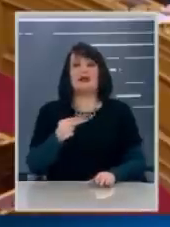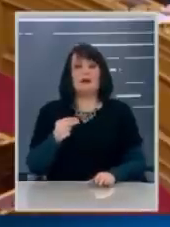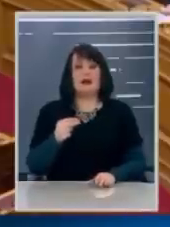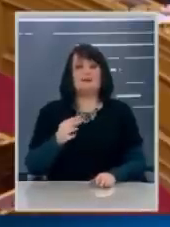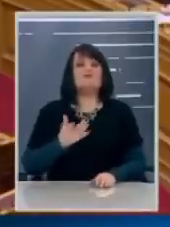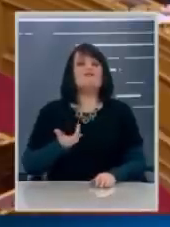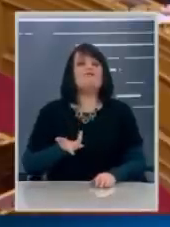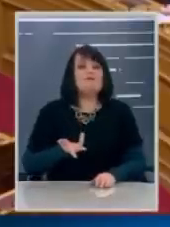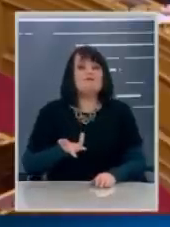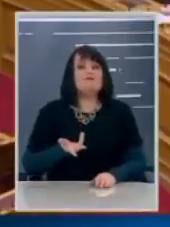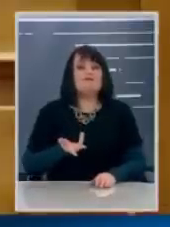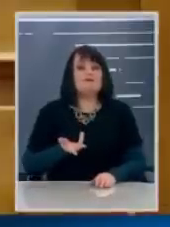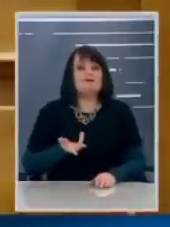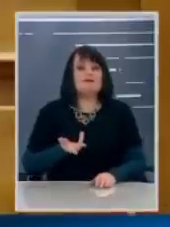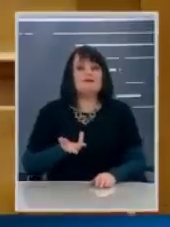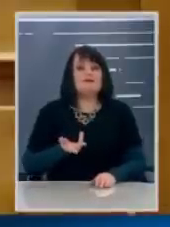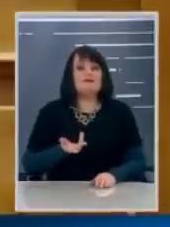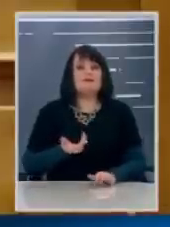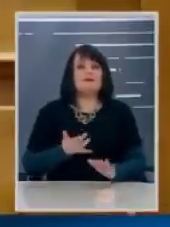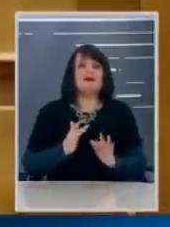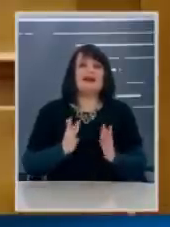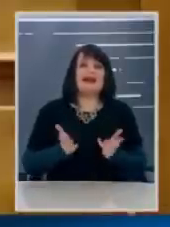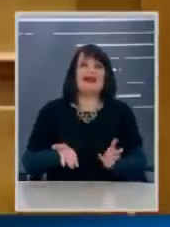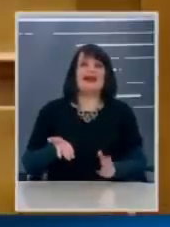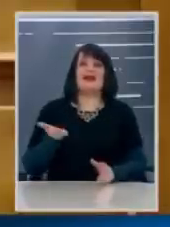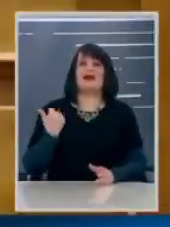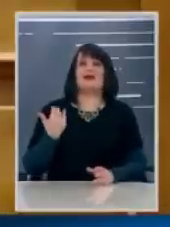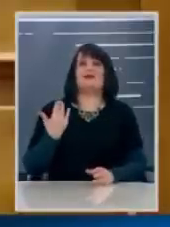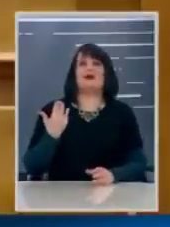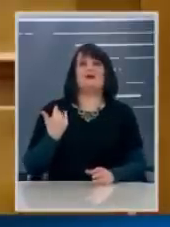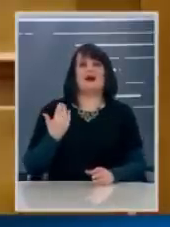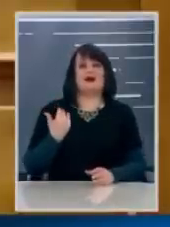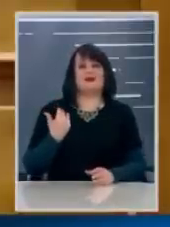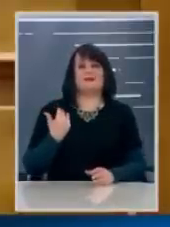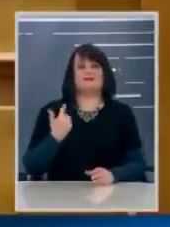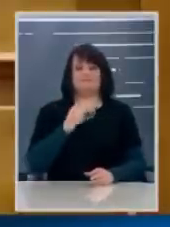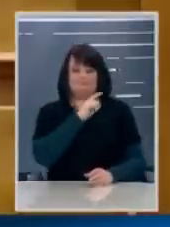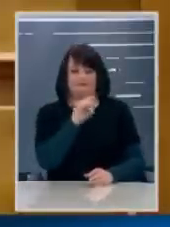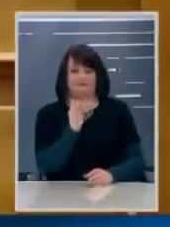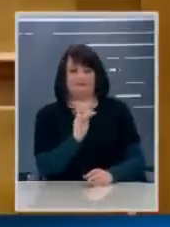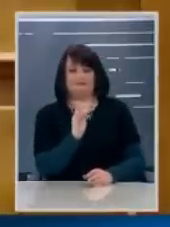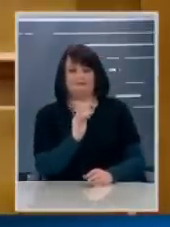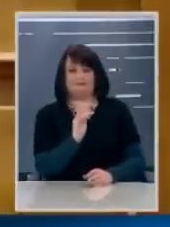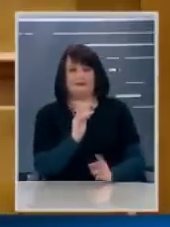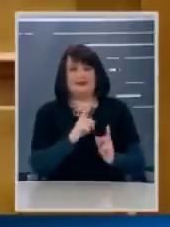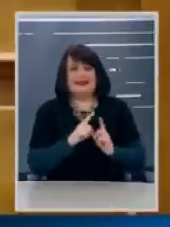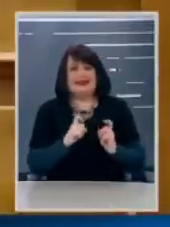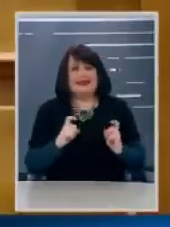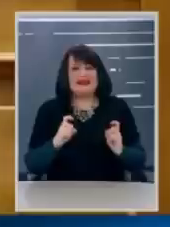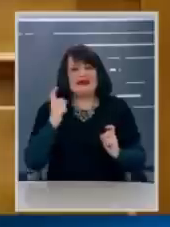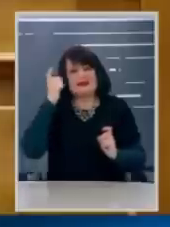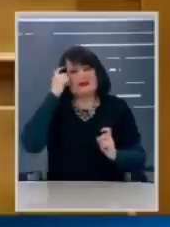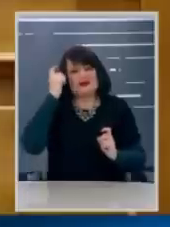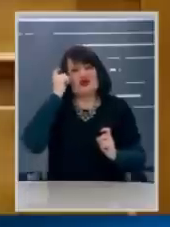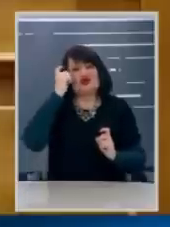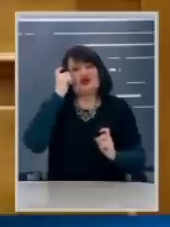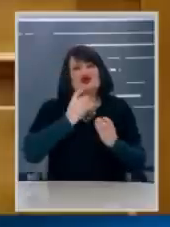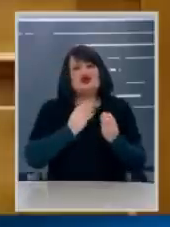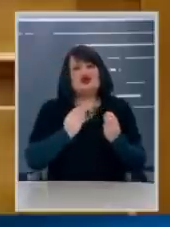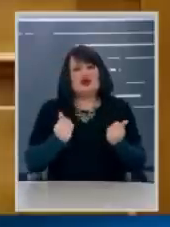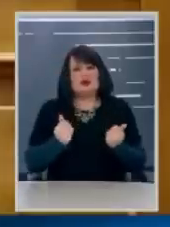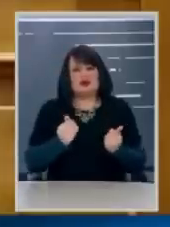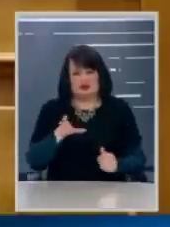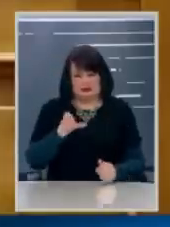Η ανεργία. Δηλαδή, με το προηγούμενο να επανέλθω, θέλω ένα ερώτημα. Τι είδους φιλοσοφία είναι αυτή? Παίρνουμε